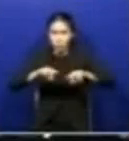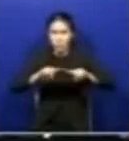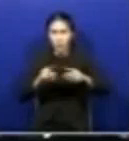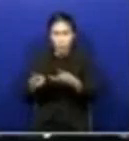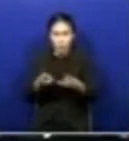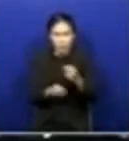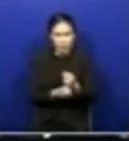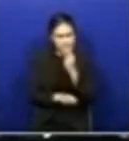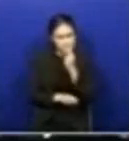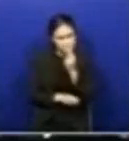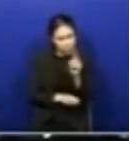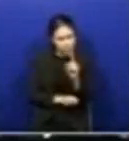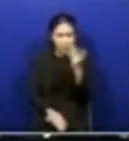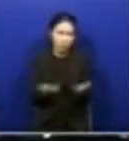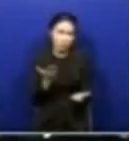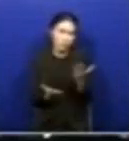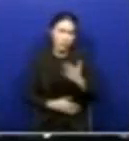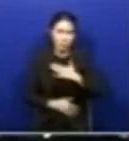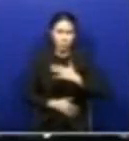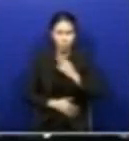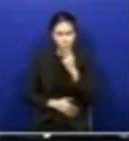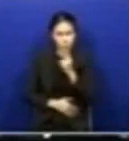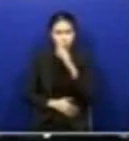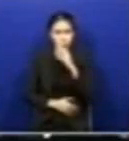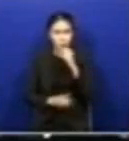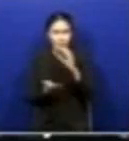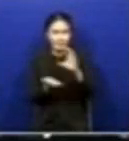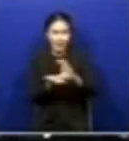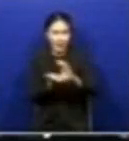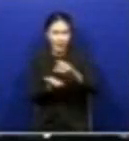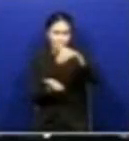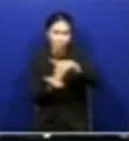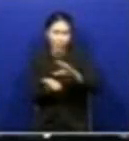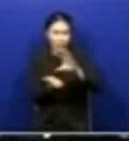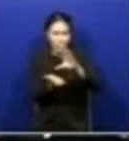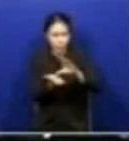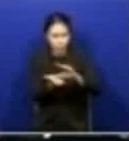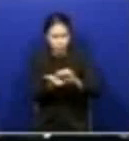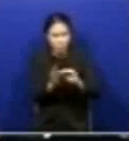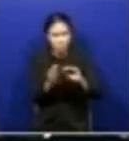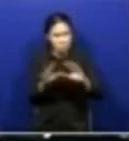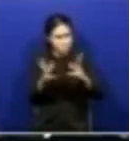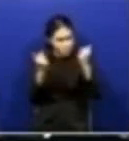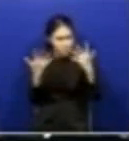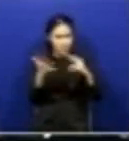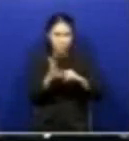ไหนก็สุดแล้วแต่ถ้าใช้ไม่หมดต้องหาแนวทางครับหรือจะเอาไปใช้ห